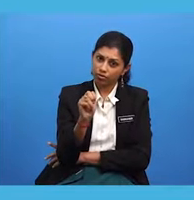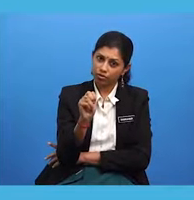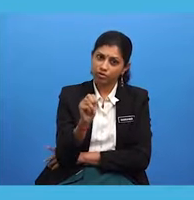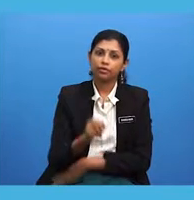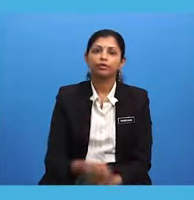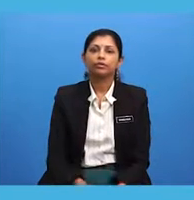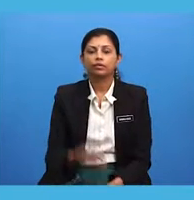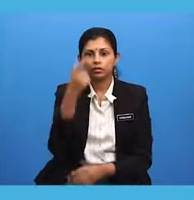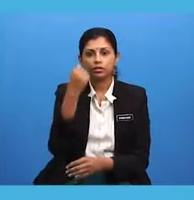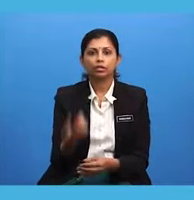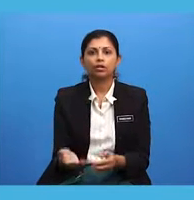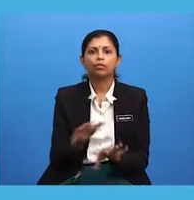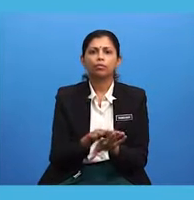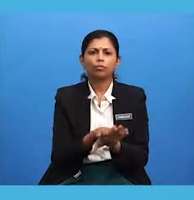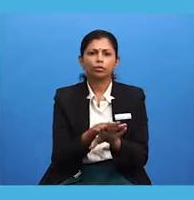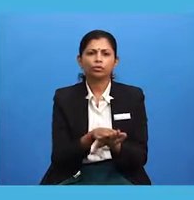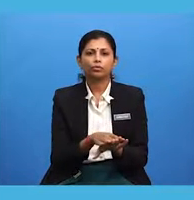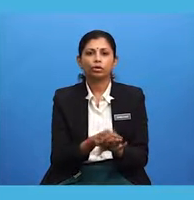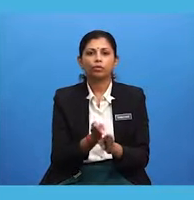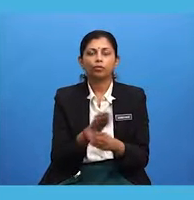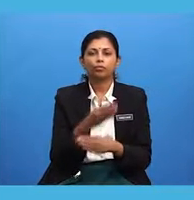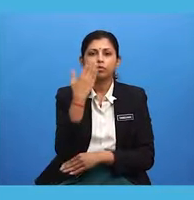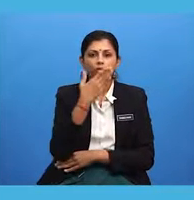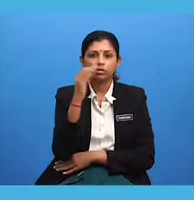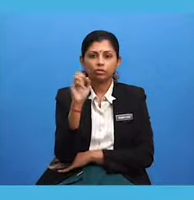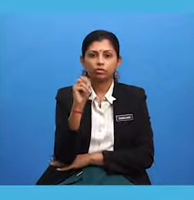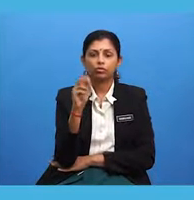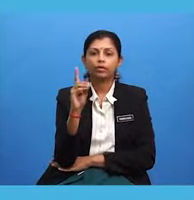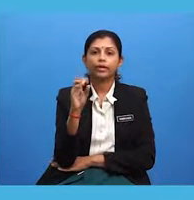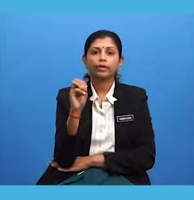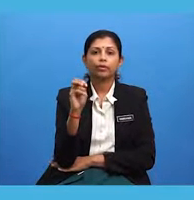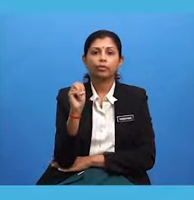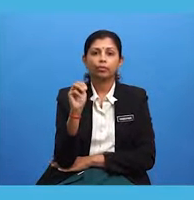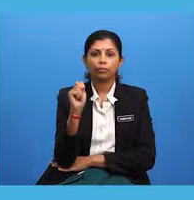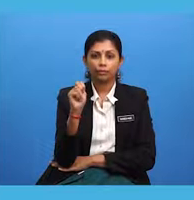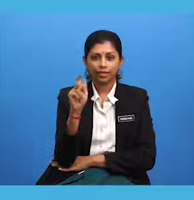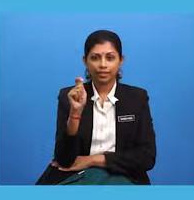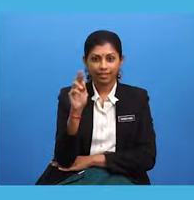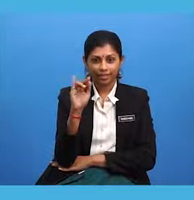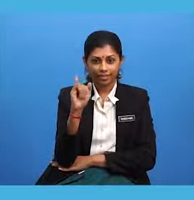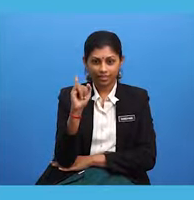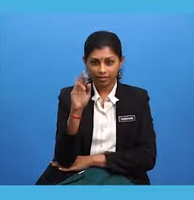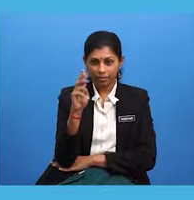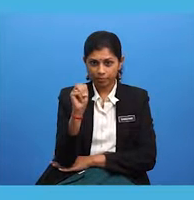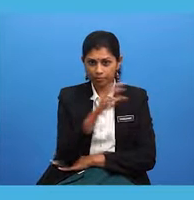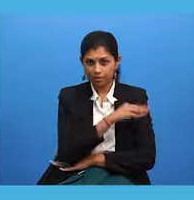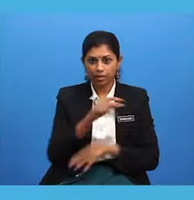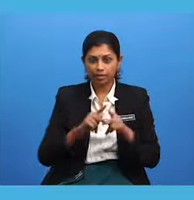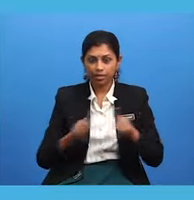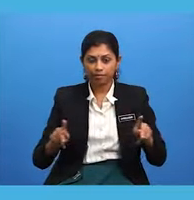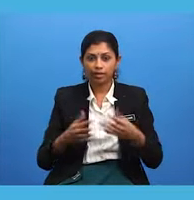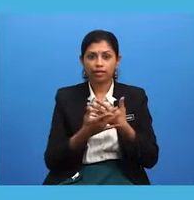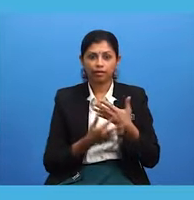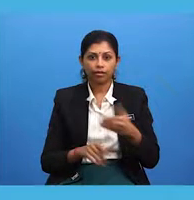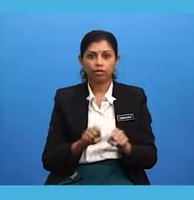Progesteron menyebabkan lebih banyak pembentukan tisu endometrium dan kapilari